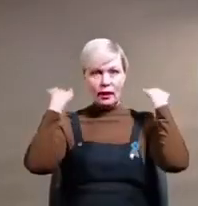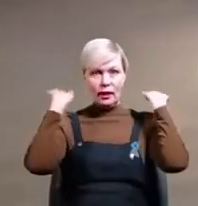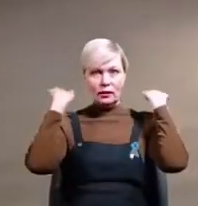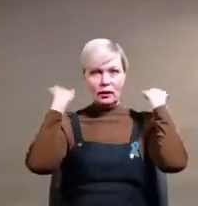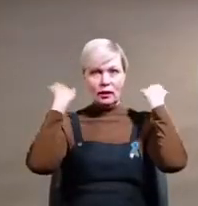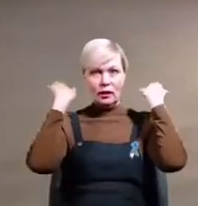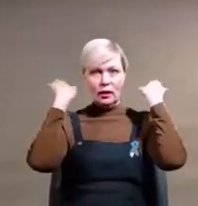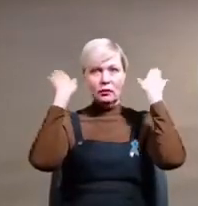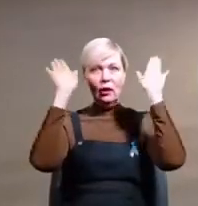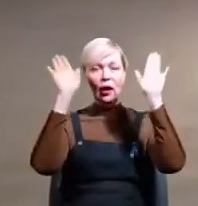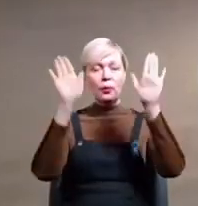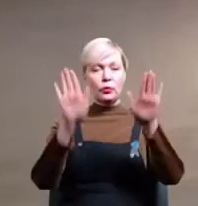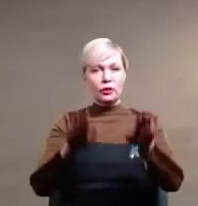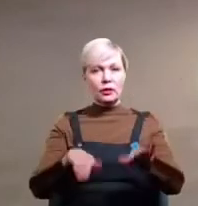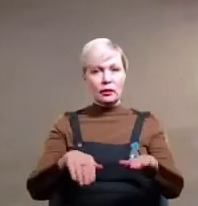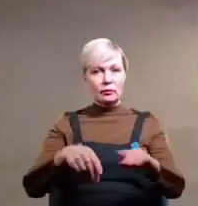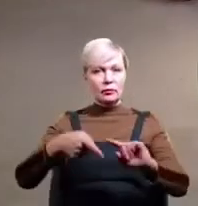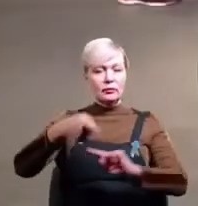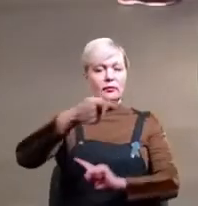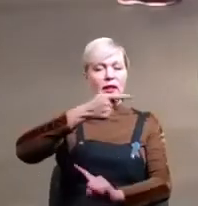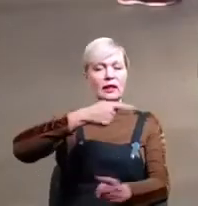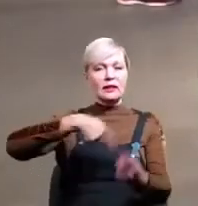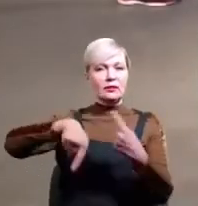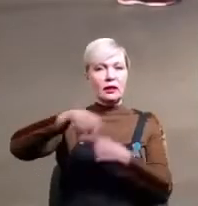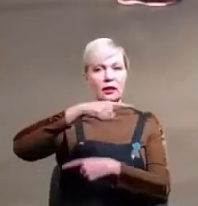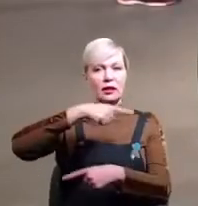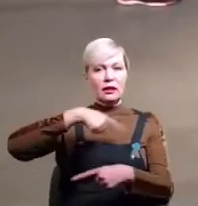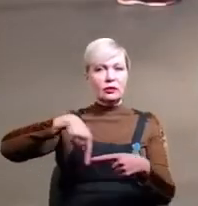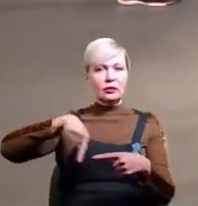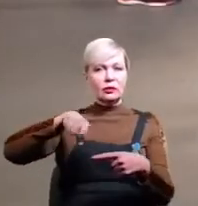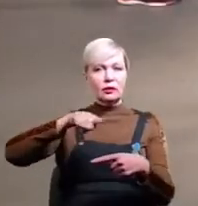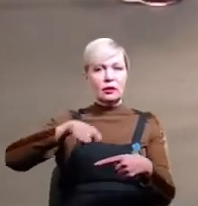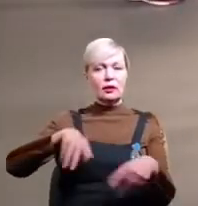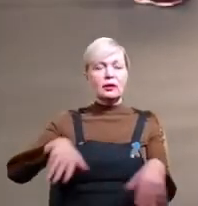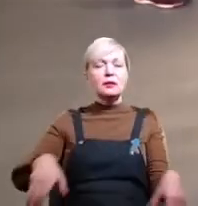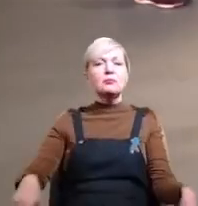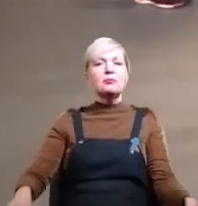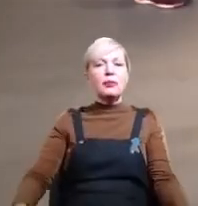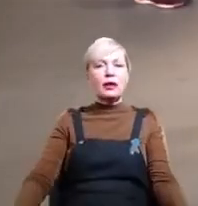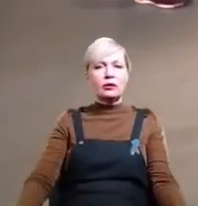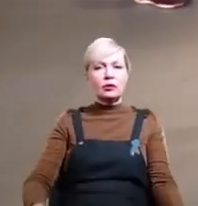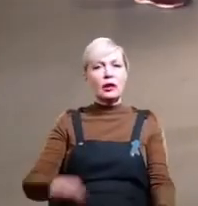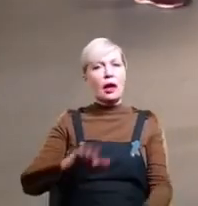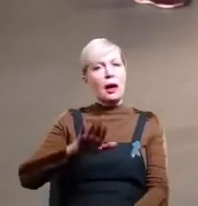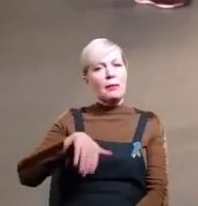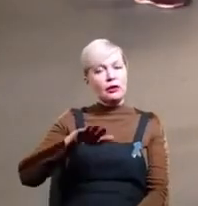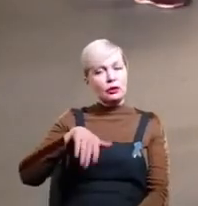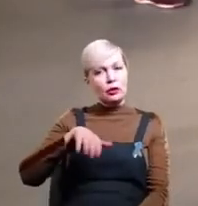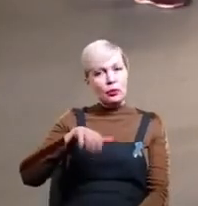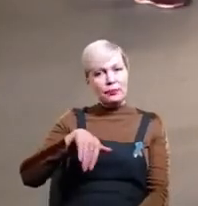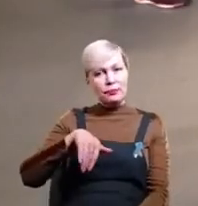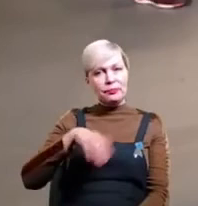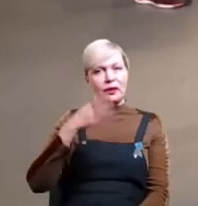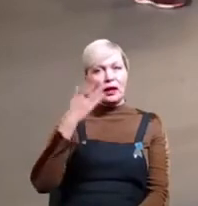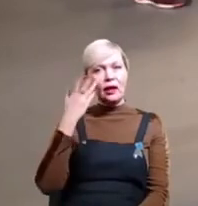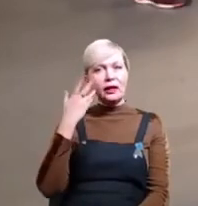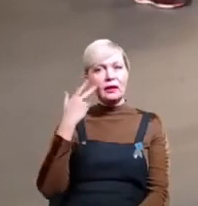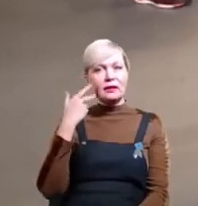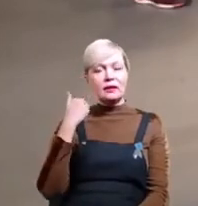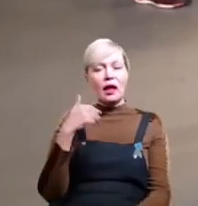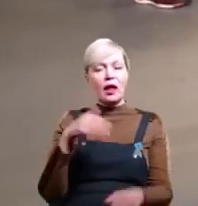опускают, разворачиваются и падают. Вот руки девочек. А потом, когда вы подставили ногу,